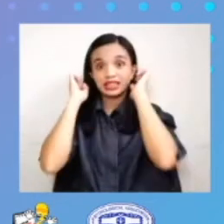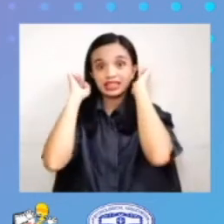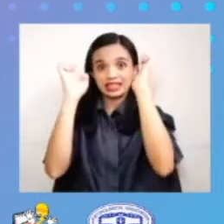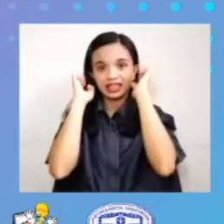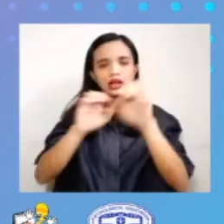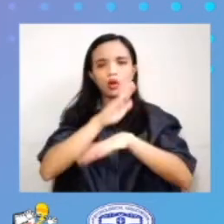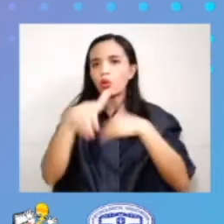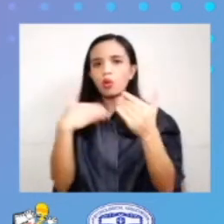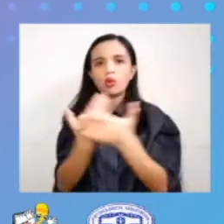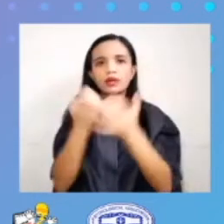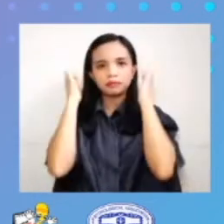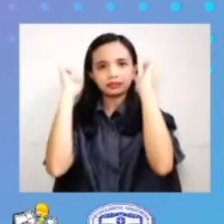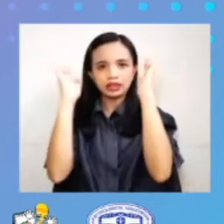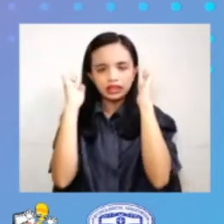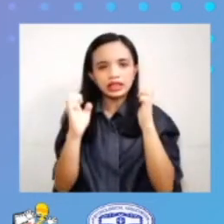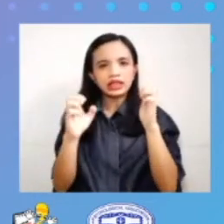po.